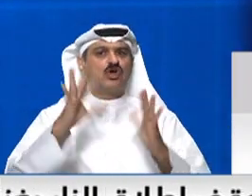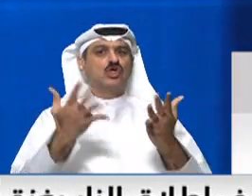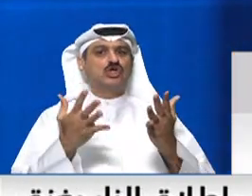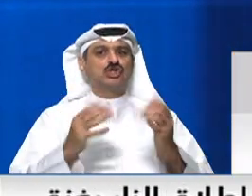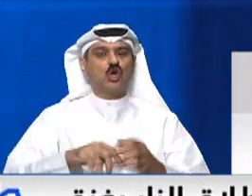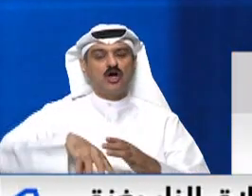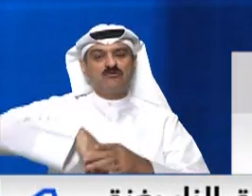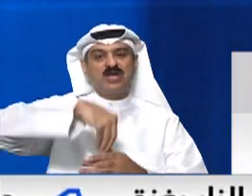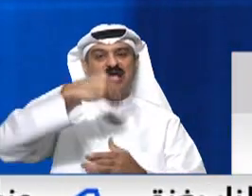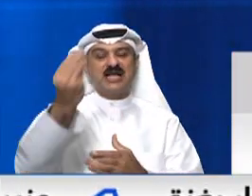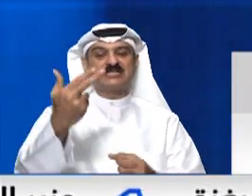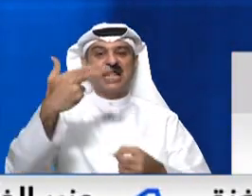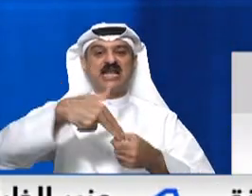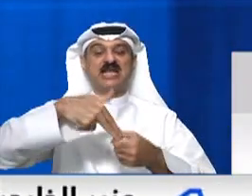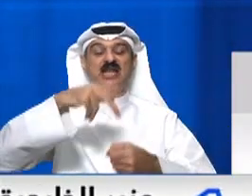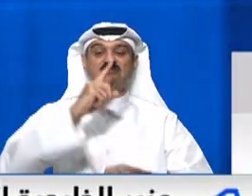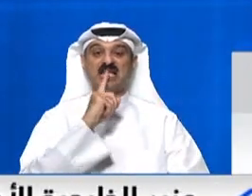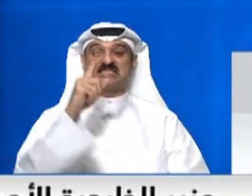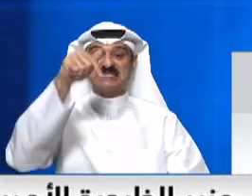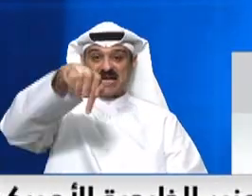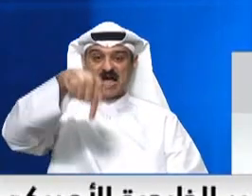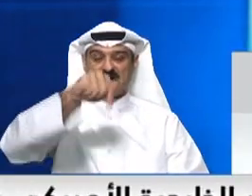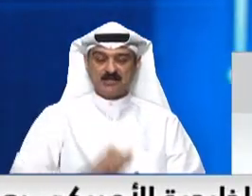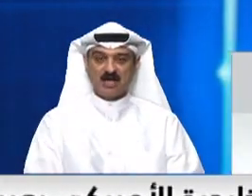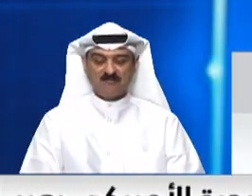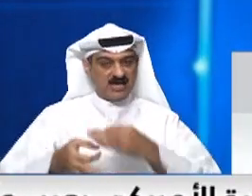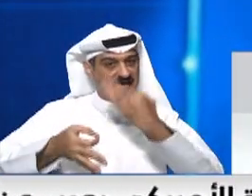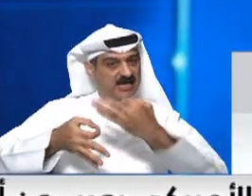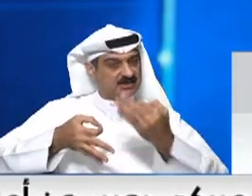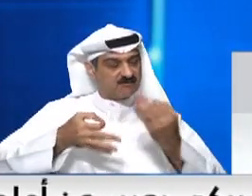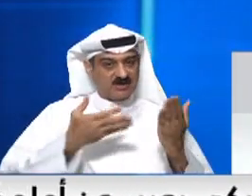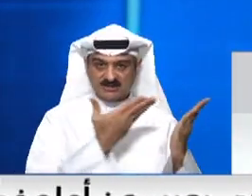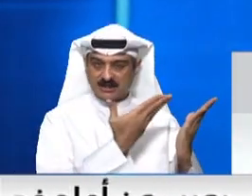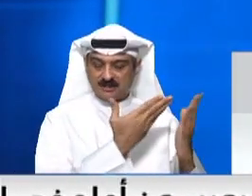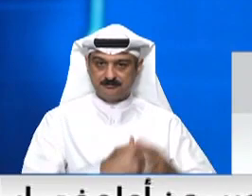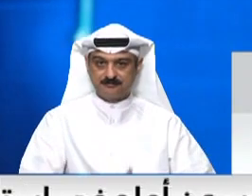الإنتاج خلال العام القادم. المزيد من خلال هذا التقرير.